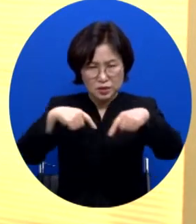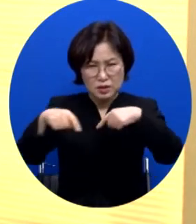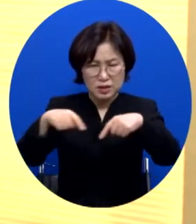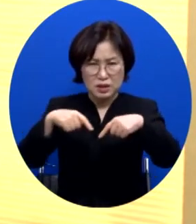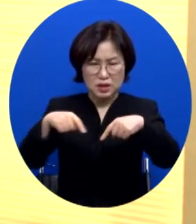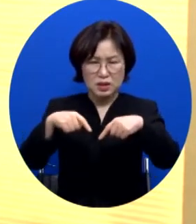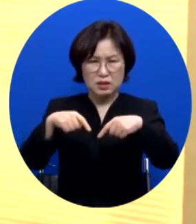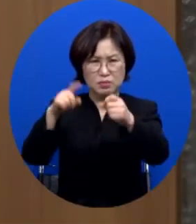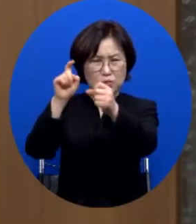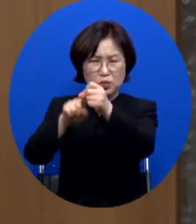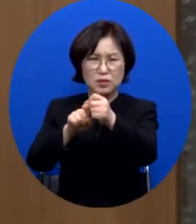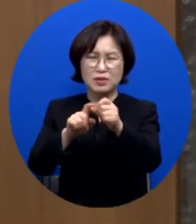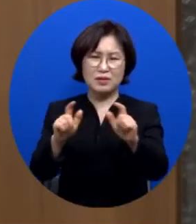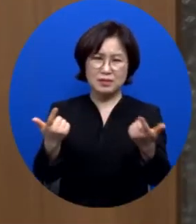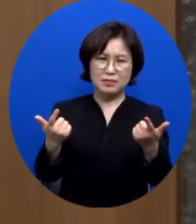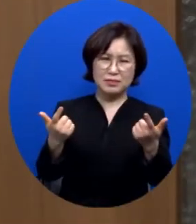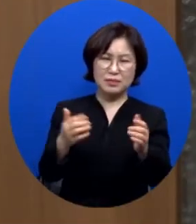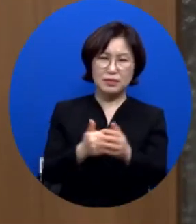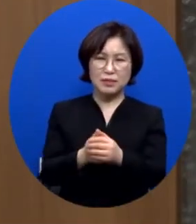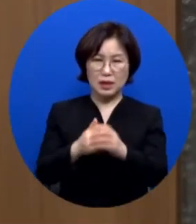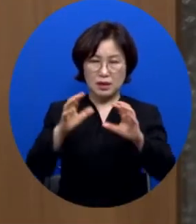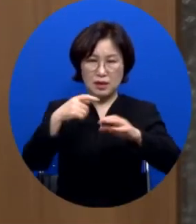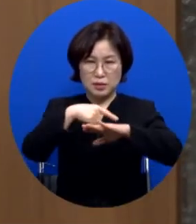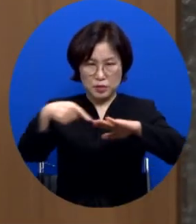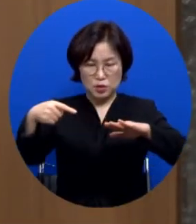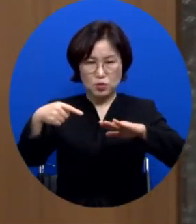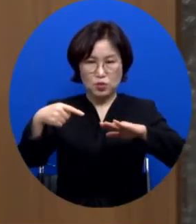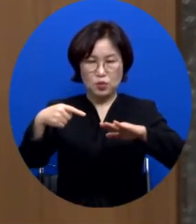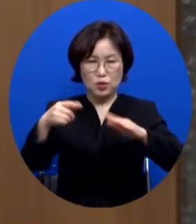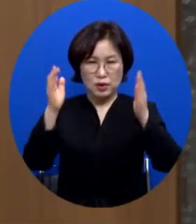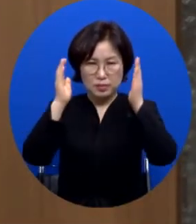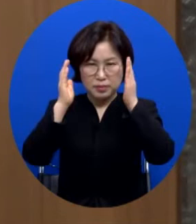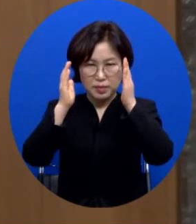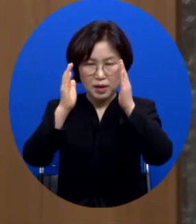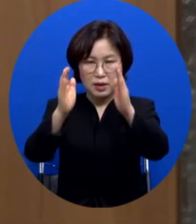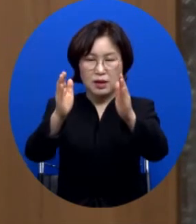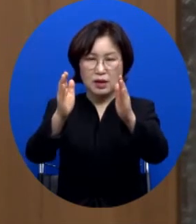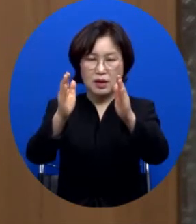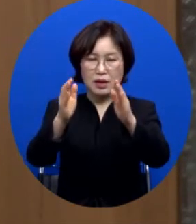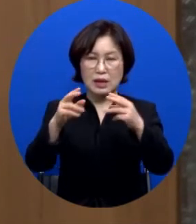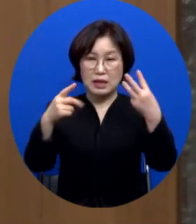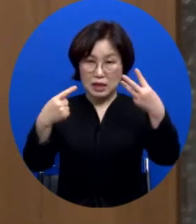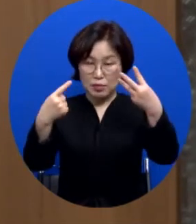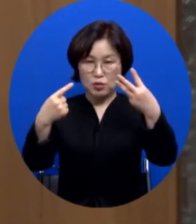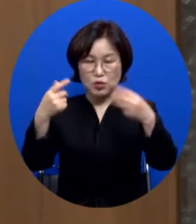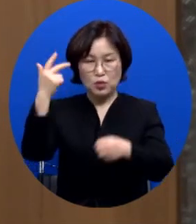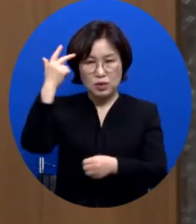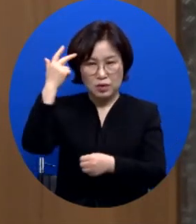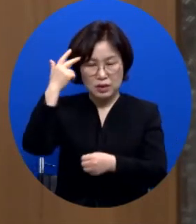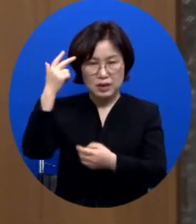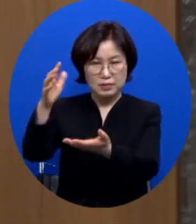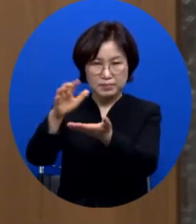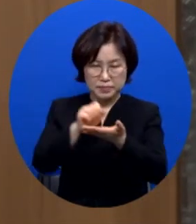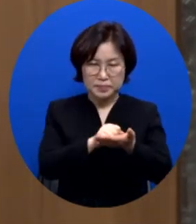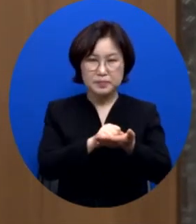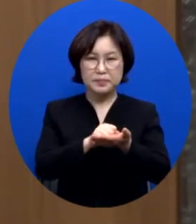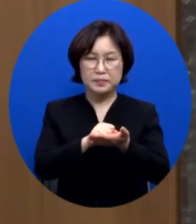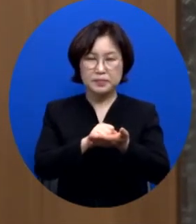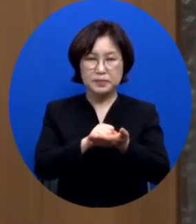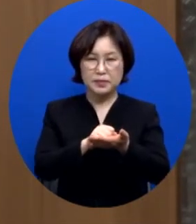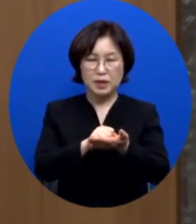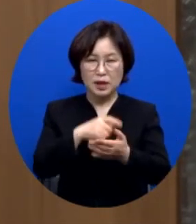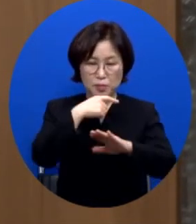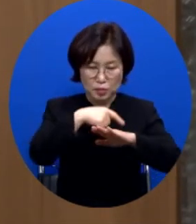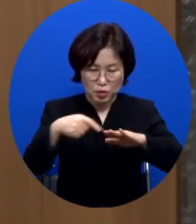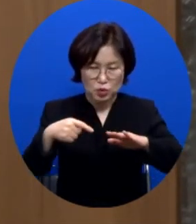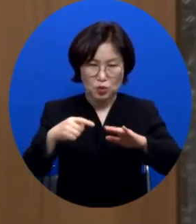정치에 대한 목적이 아니라 정말 이 나라와 민족이 가야 될 방향을 위한 3.1운동의 정신을 계승하고 그리고